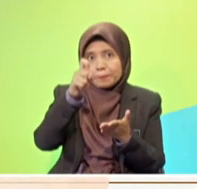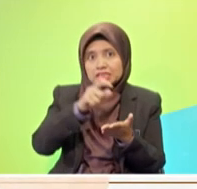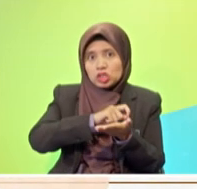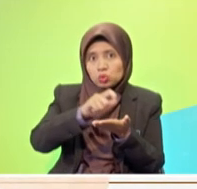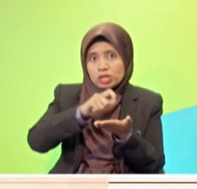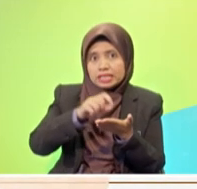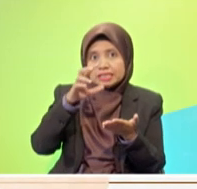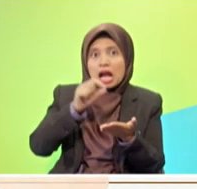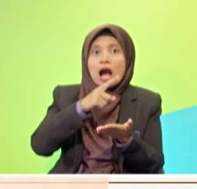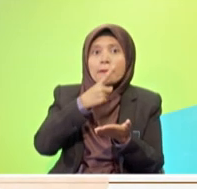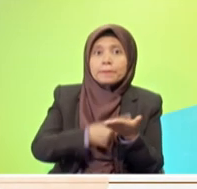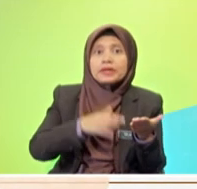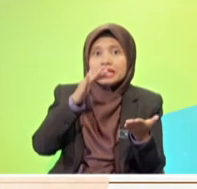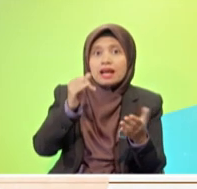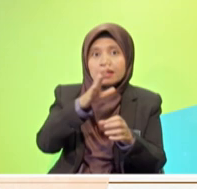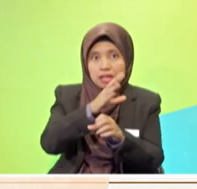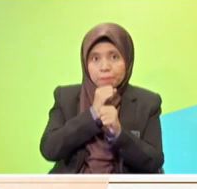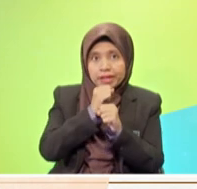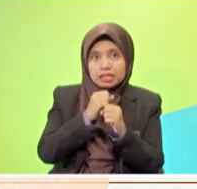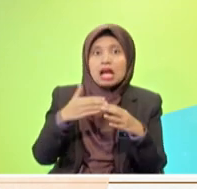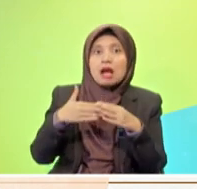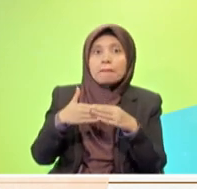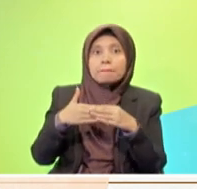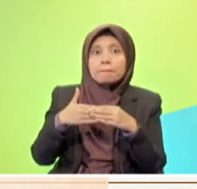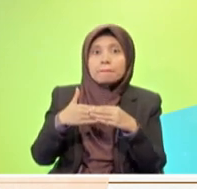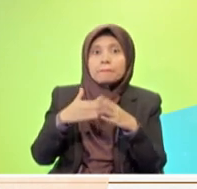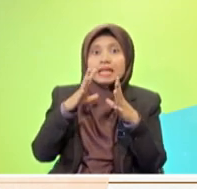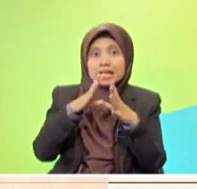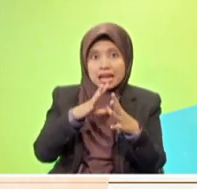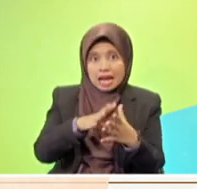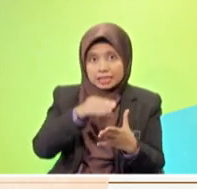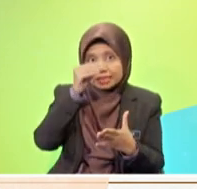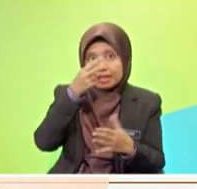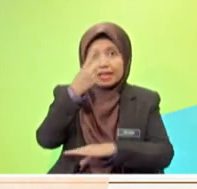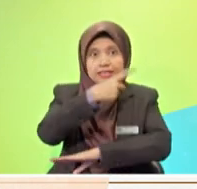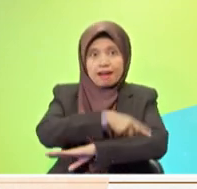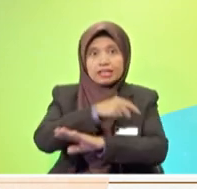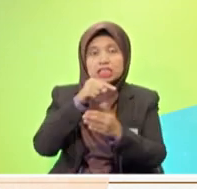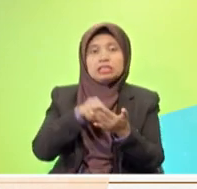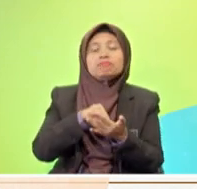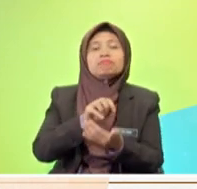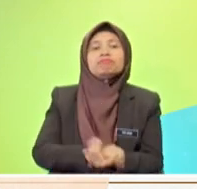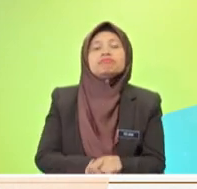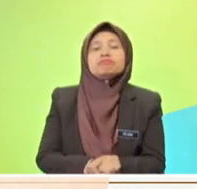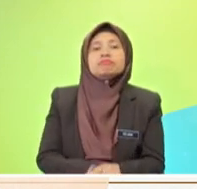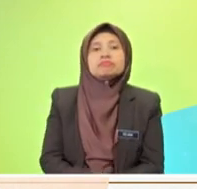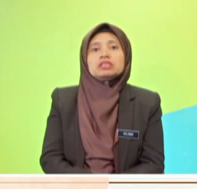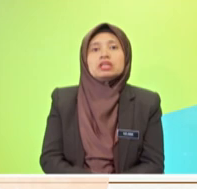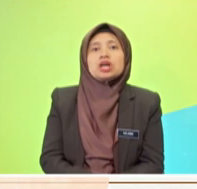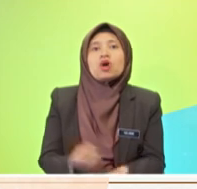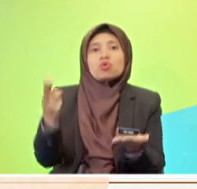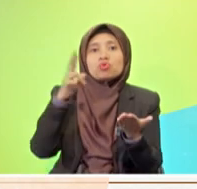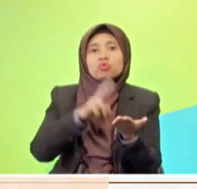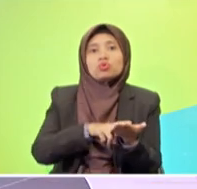mereka peroleh daripada kedua-dua teks teladan pada hari ini jadi murid mulai merujuk juga repositori atau perujukan utama